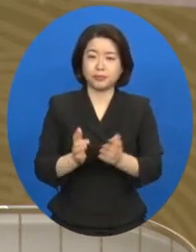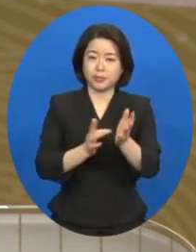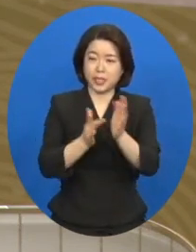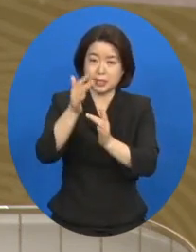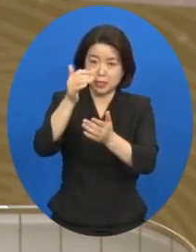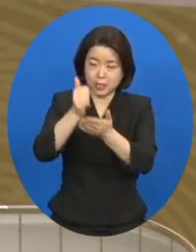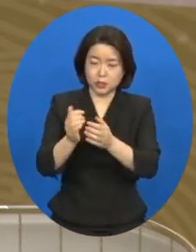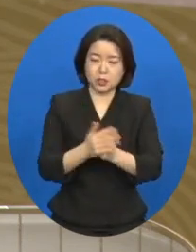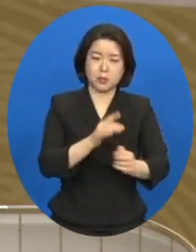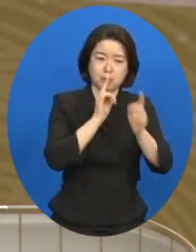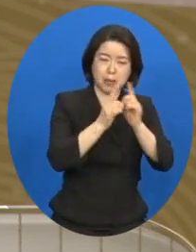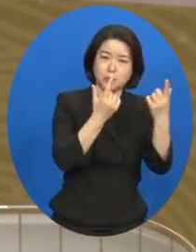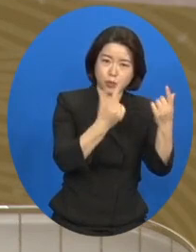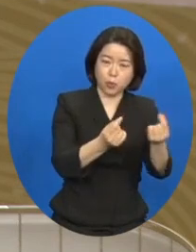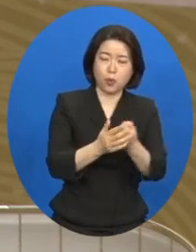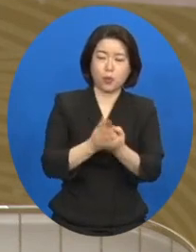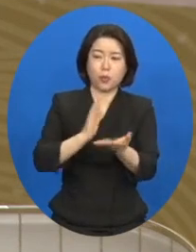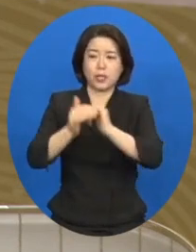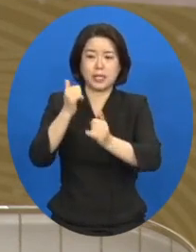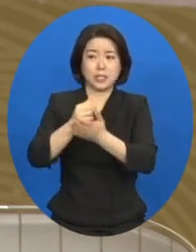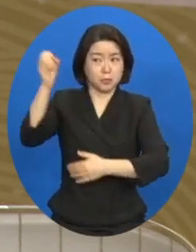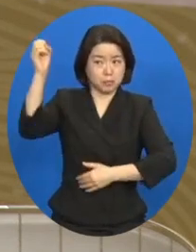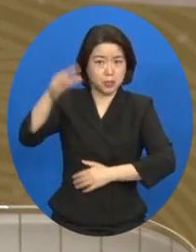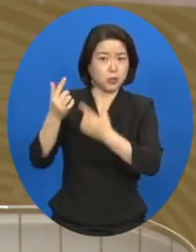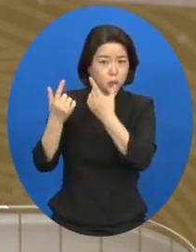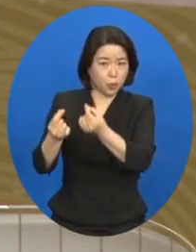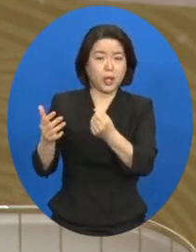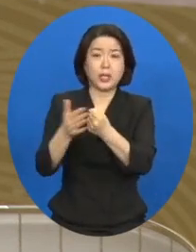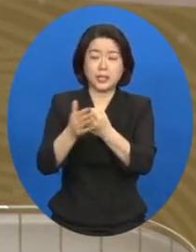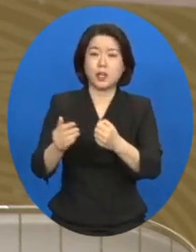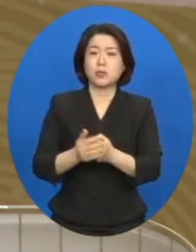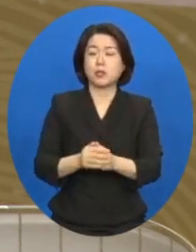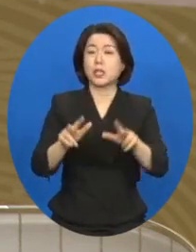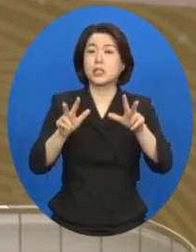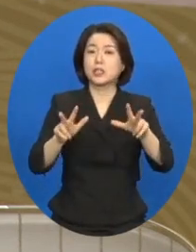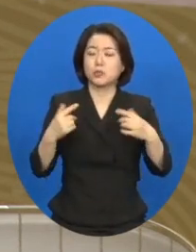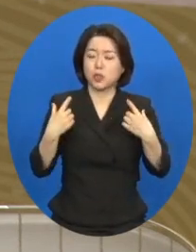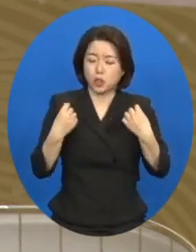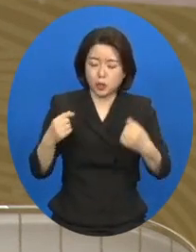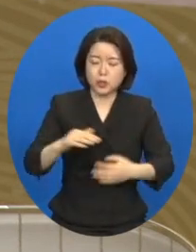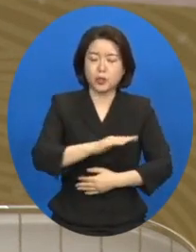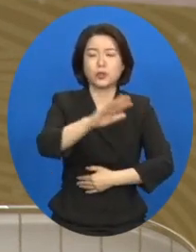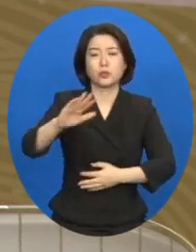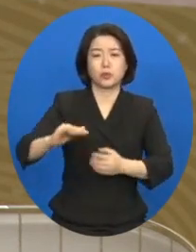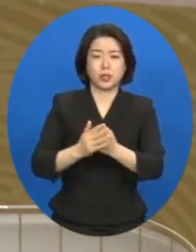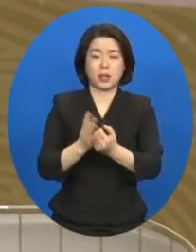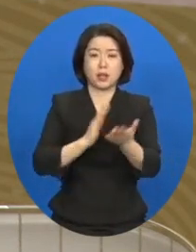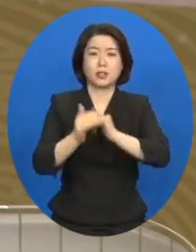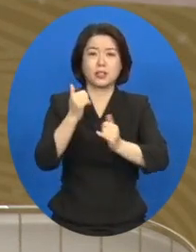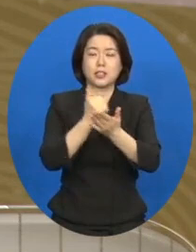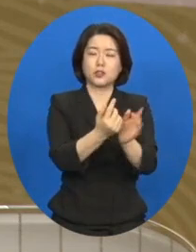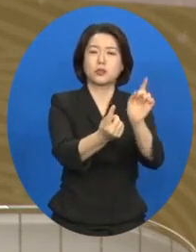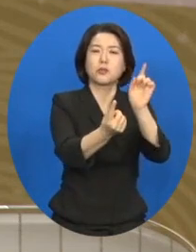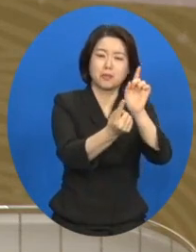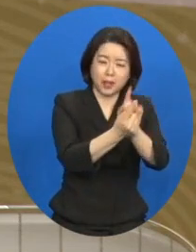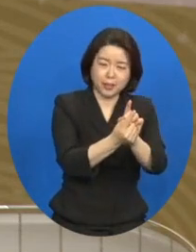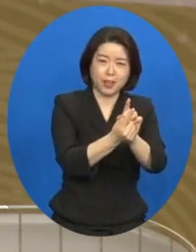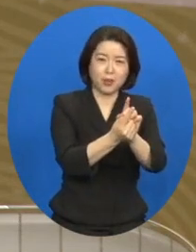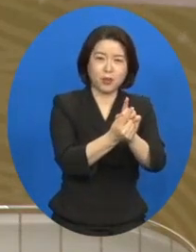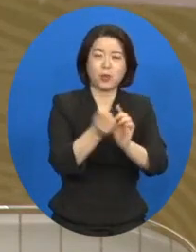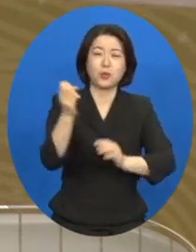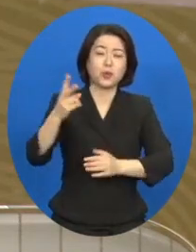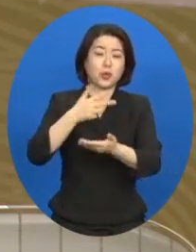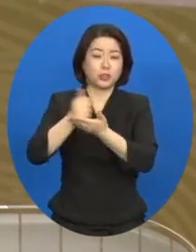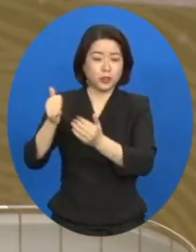예수님이 말씀이시고 예수님이 빛이시니까 지금도 우리가 예수님을 만나고